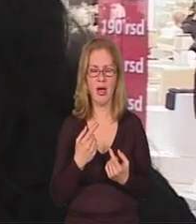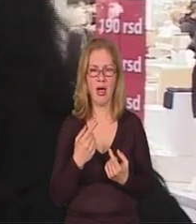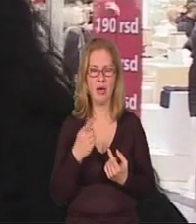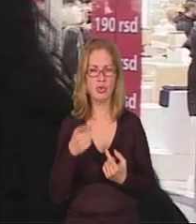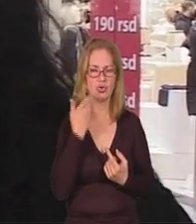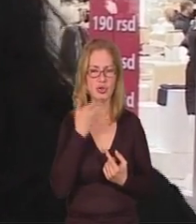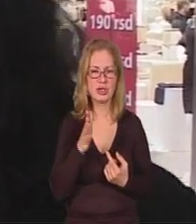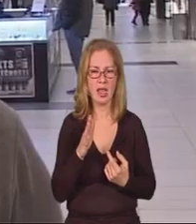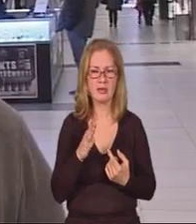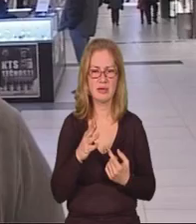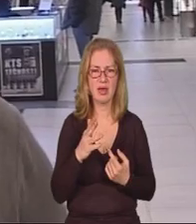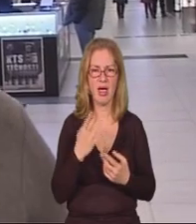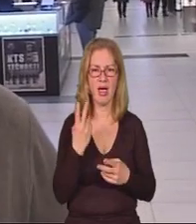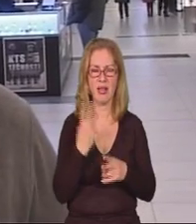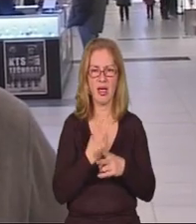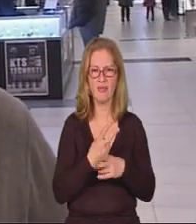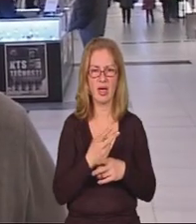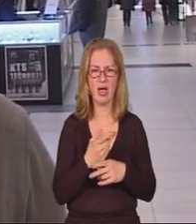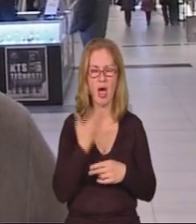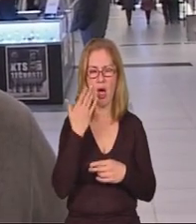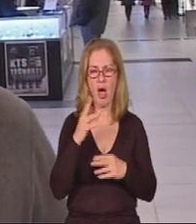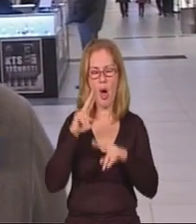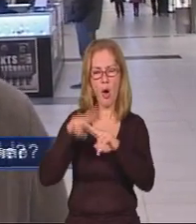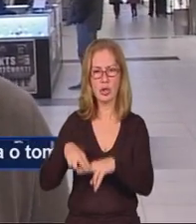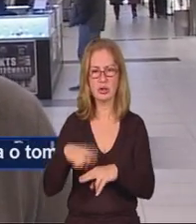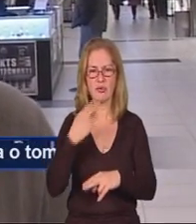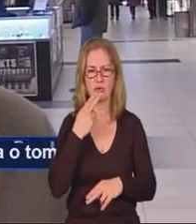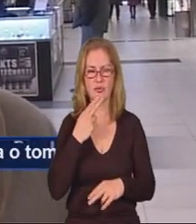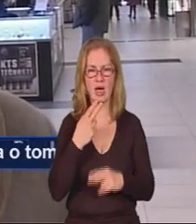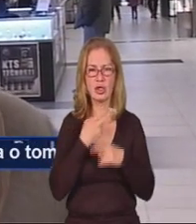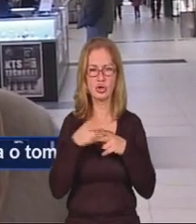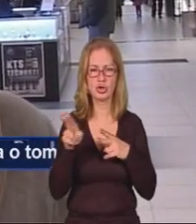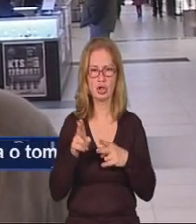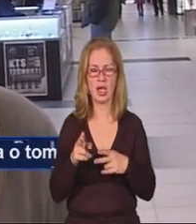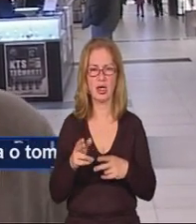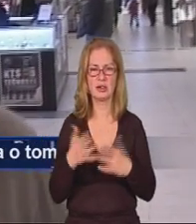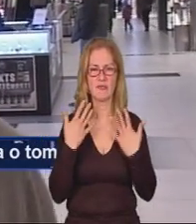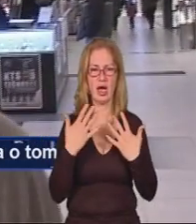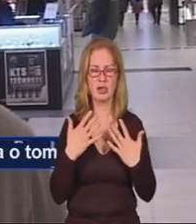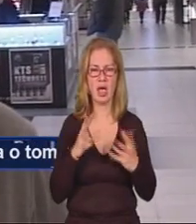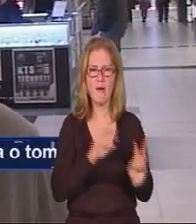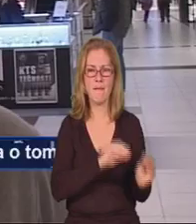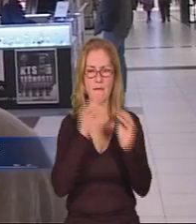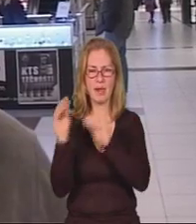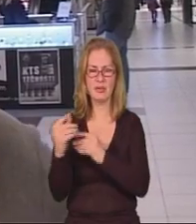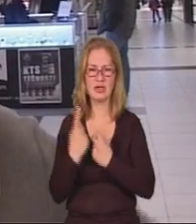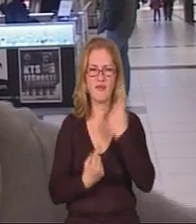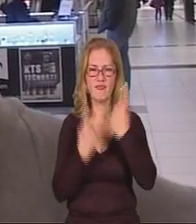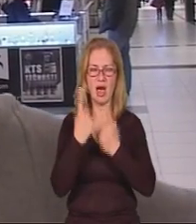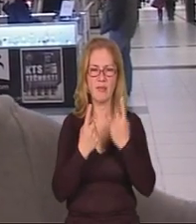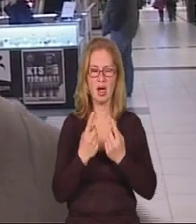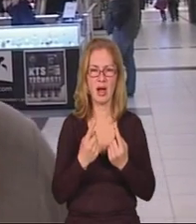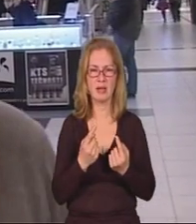svojim štetnim navikama. Znači, ostavi se duvana, čist vazduh, prvo zatvarati fabrike,